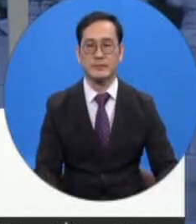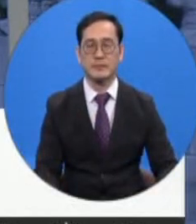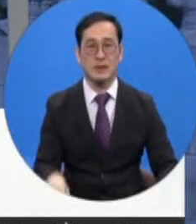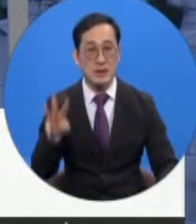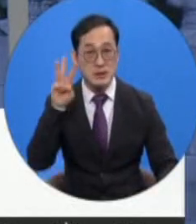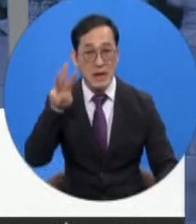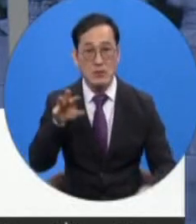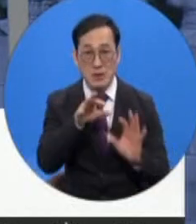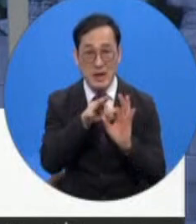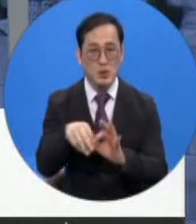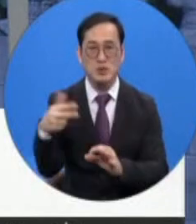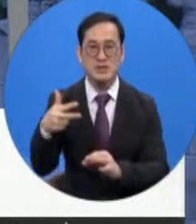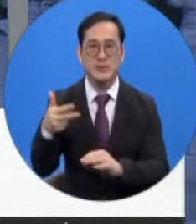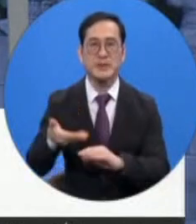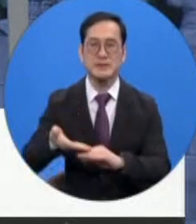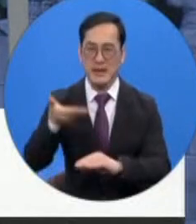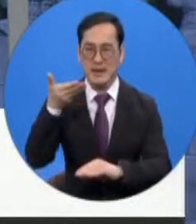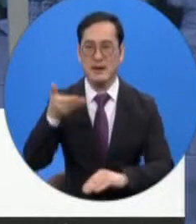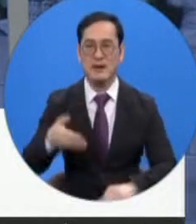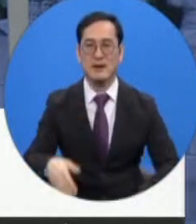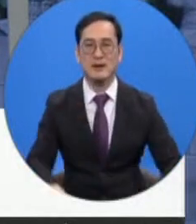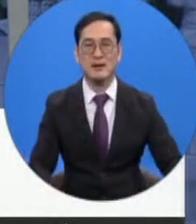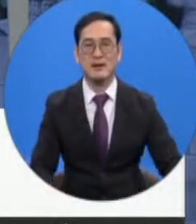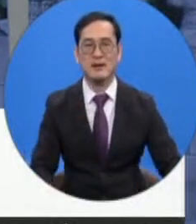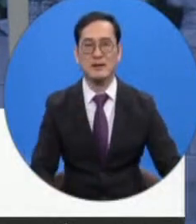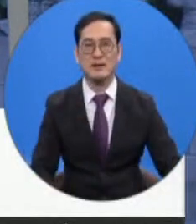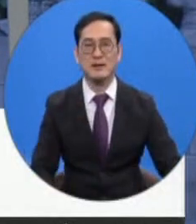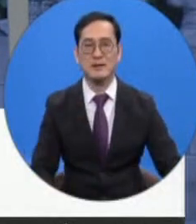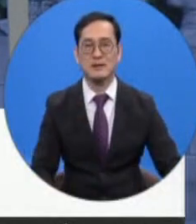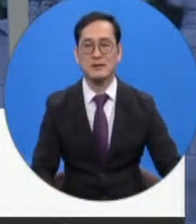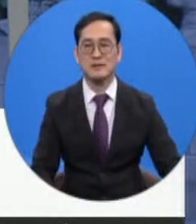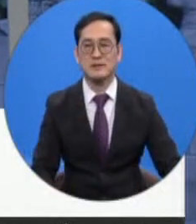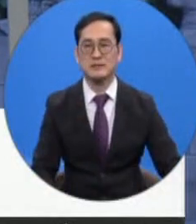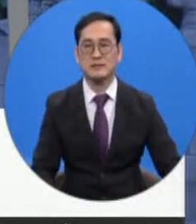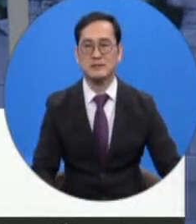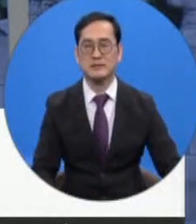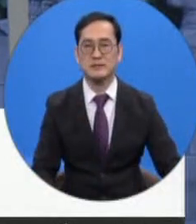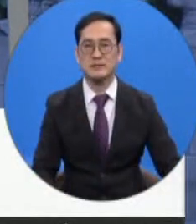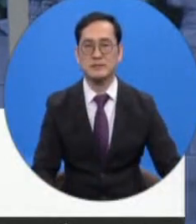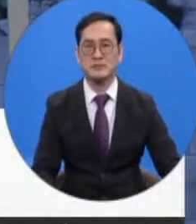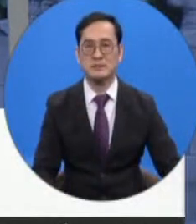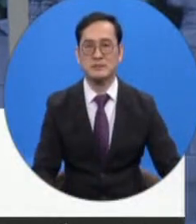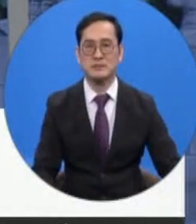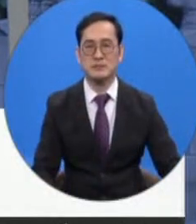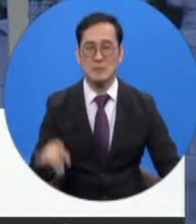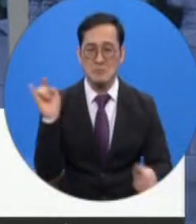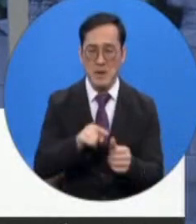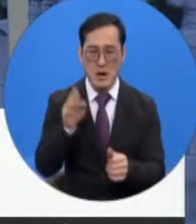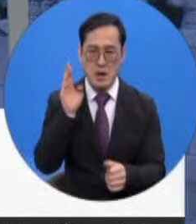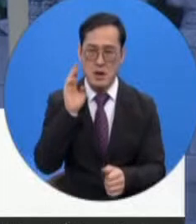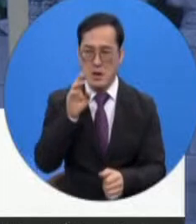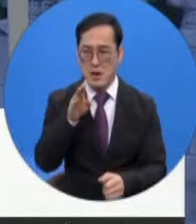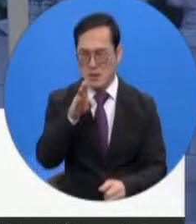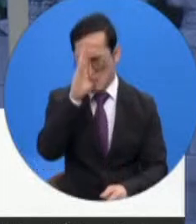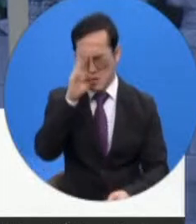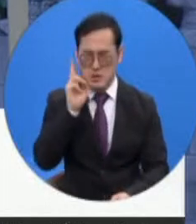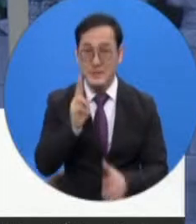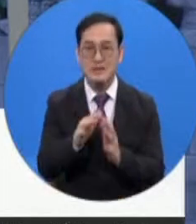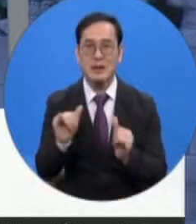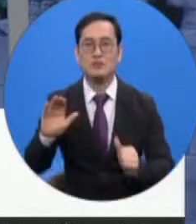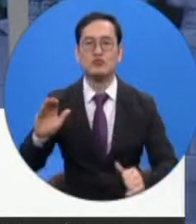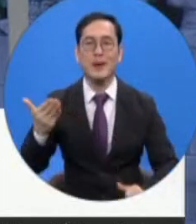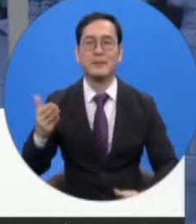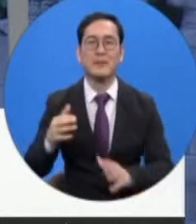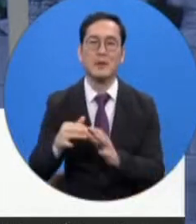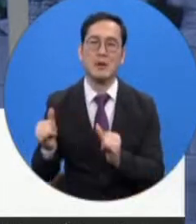위드 코로나 정책을 철회했는데 이 책임, 정부의 정책 실패에 대한 책임은 누구에게 있는 겁니까?